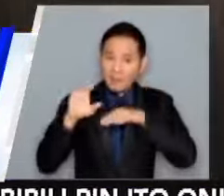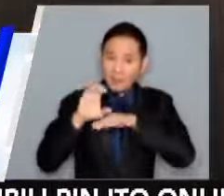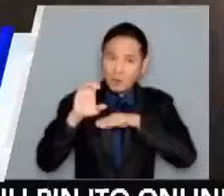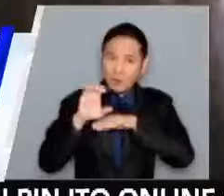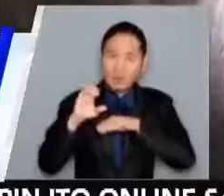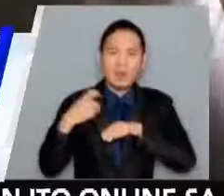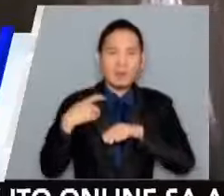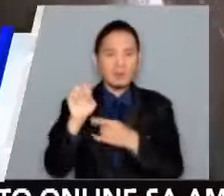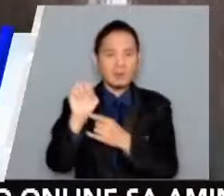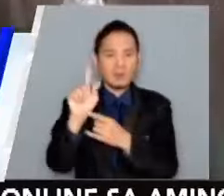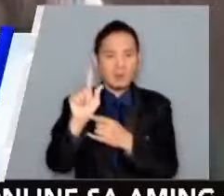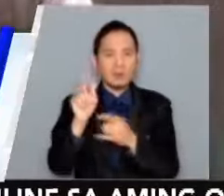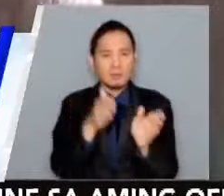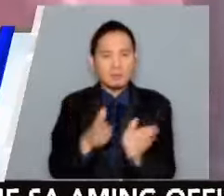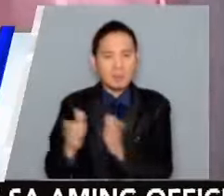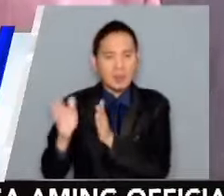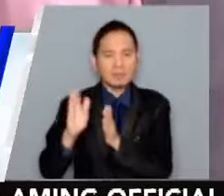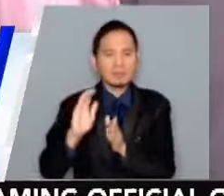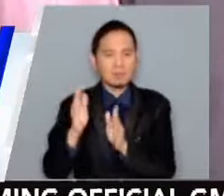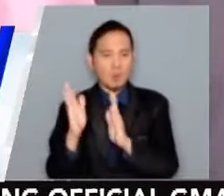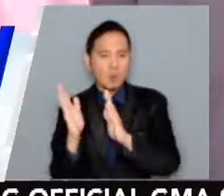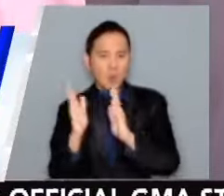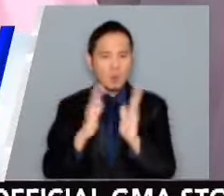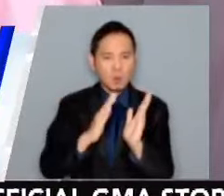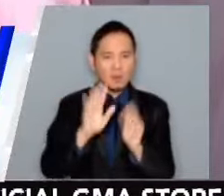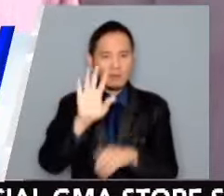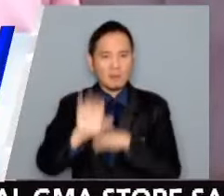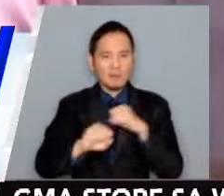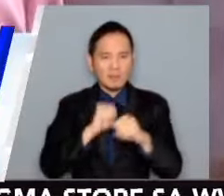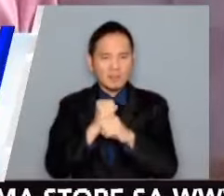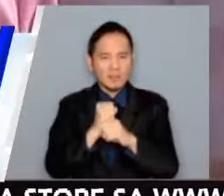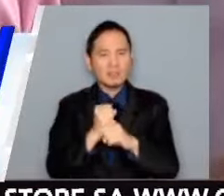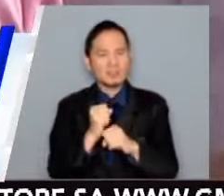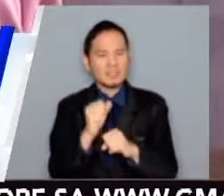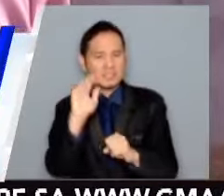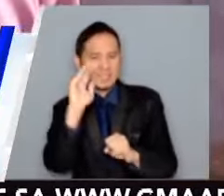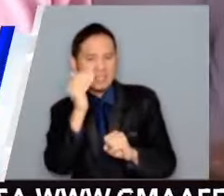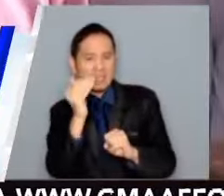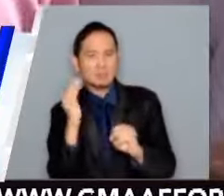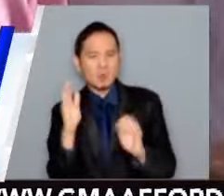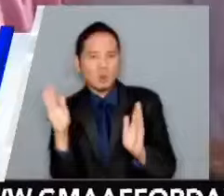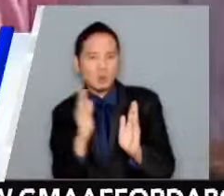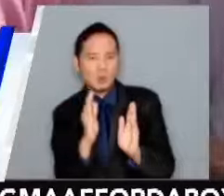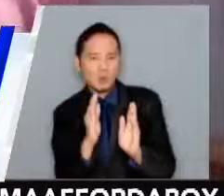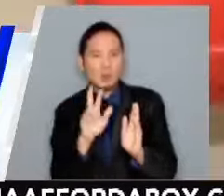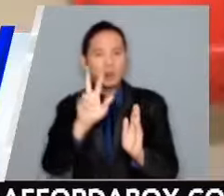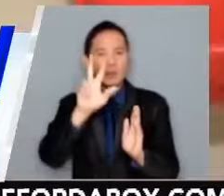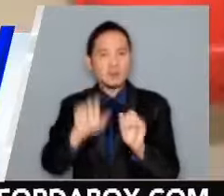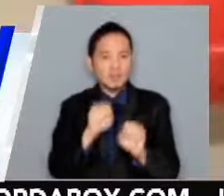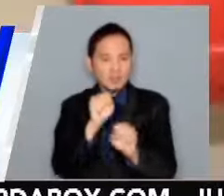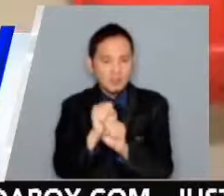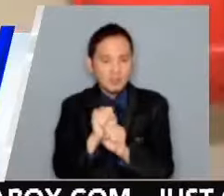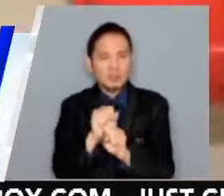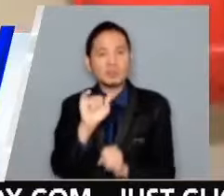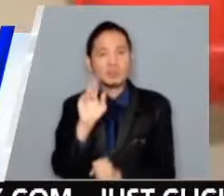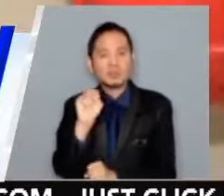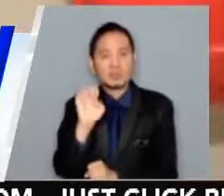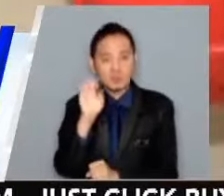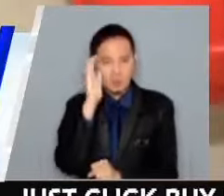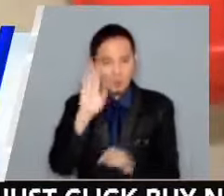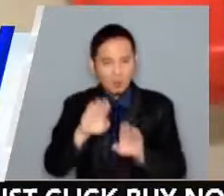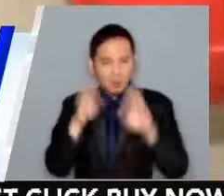5 years na transition to June, mukhang ngayon ay hanggang 3 years na lang yung pagbabalik natin sa June na opening. Yun. Okay.